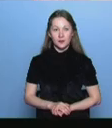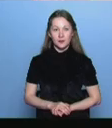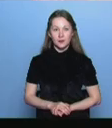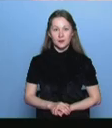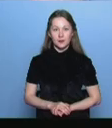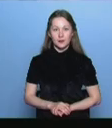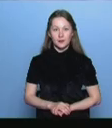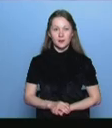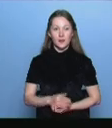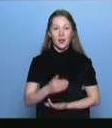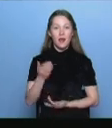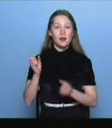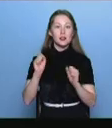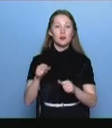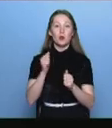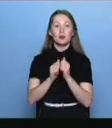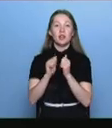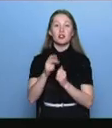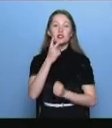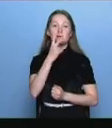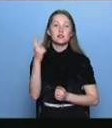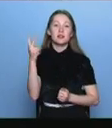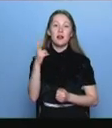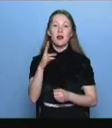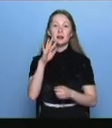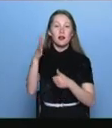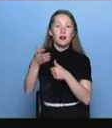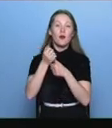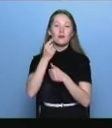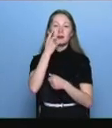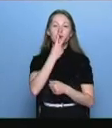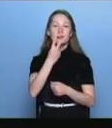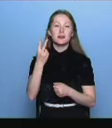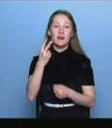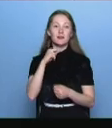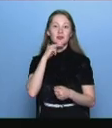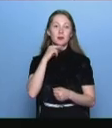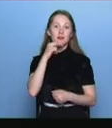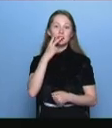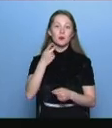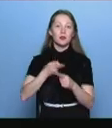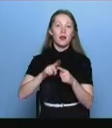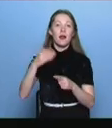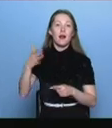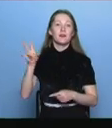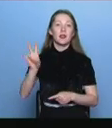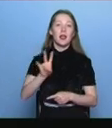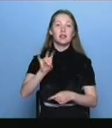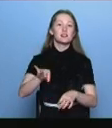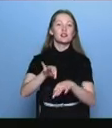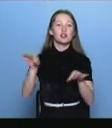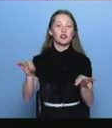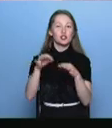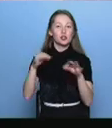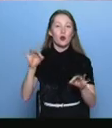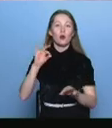Они ловят каждый жест и взгляд своего дирижера. Он англичанин, дирижер англиканской церкви Святого Духа. В Удмуртию Марк Чарльз